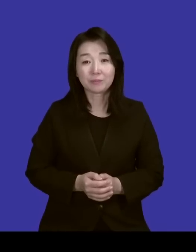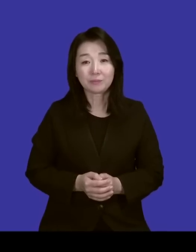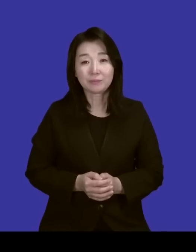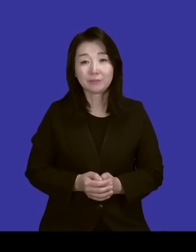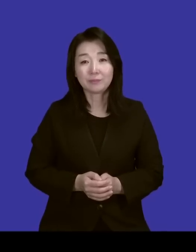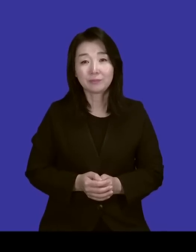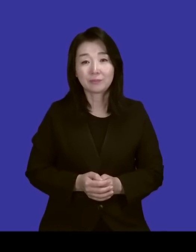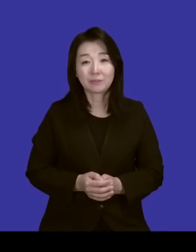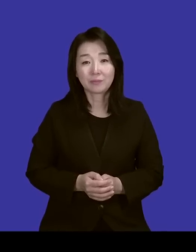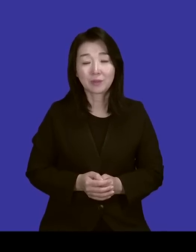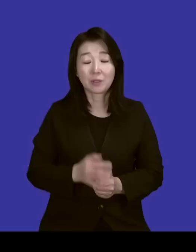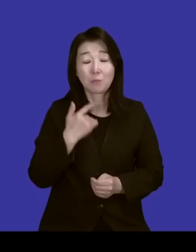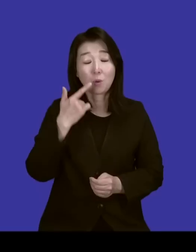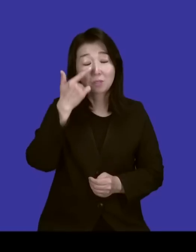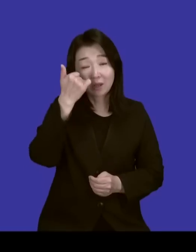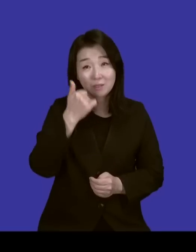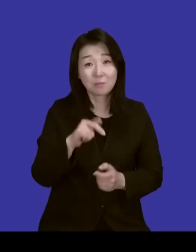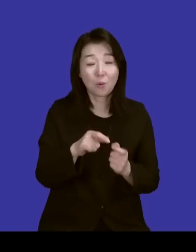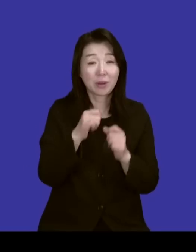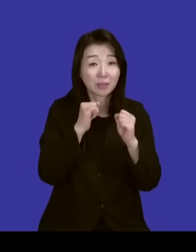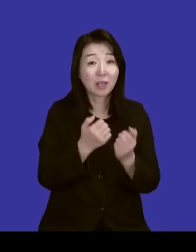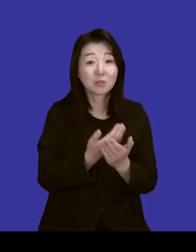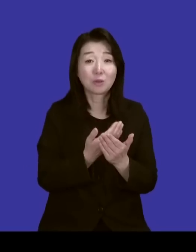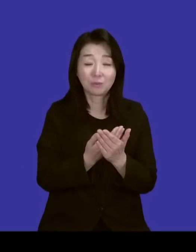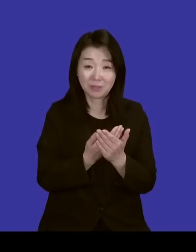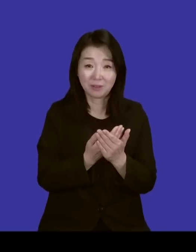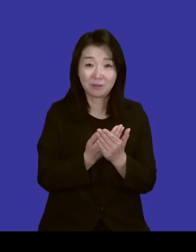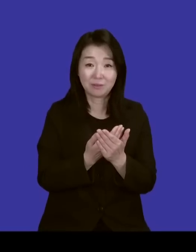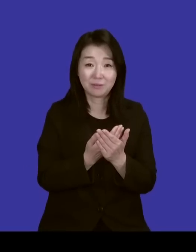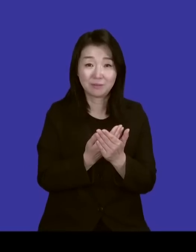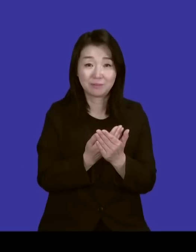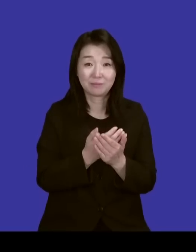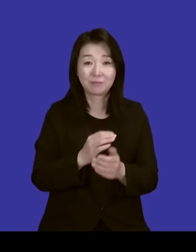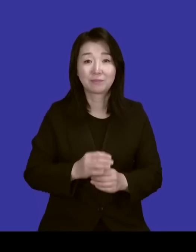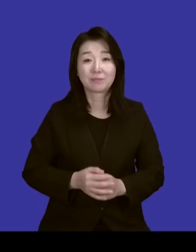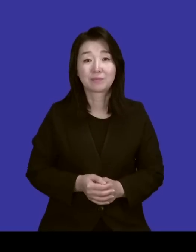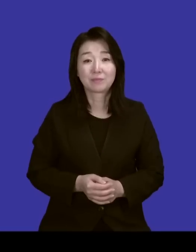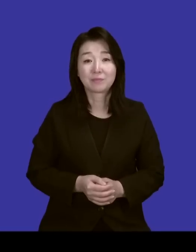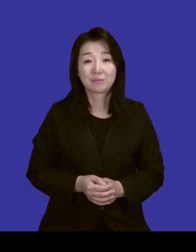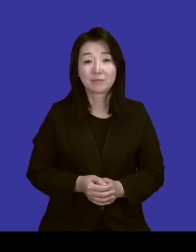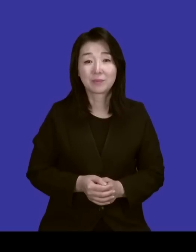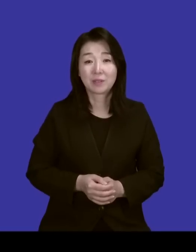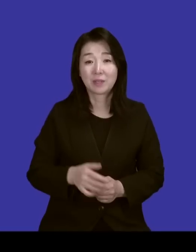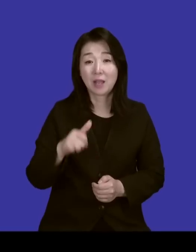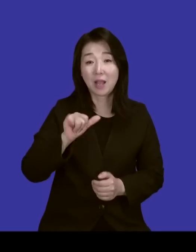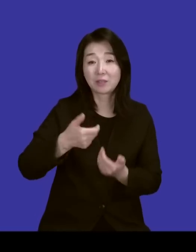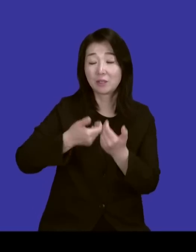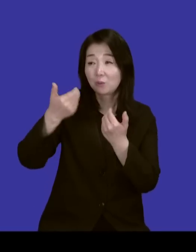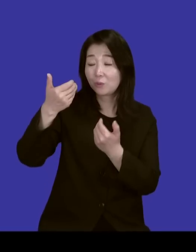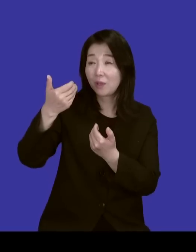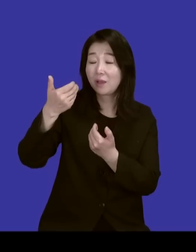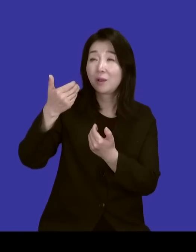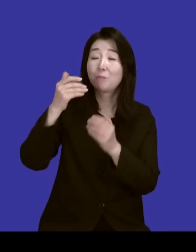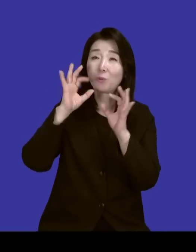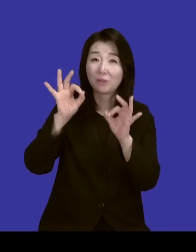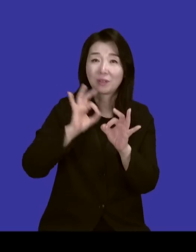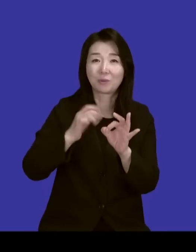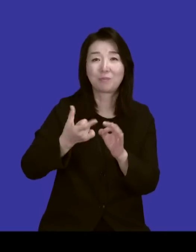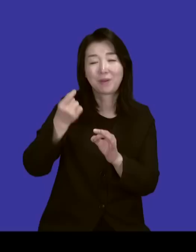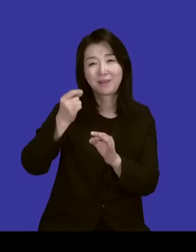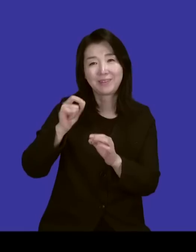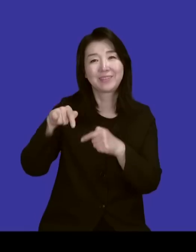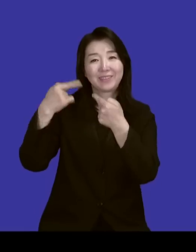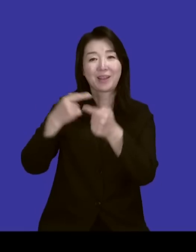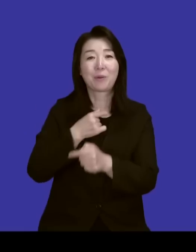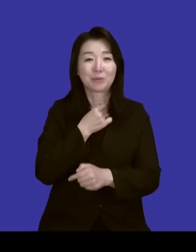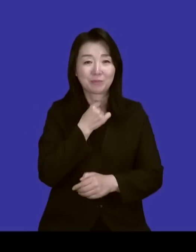목사님 오래오래 저희 곁에서 좋은 아, 말씀을 근데- 해주세요. 근데 아들 떠나고 나니까 예. 빨리 가고 싶어. 저도